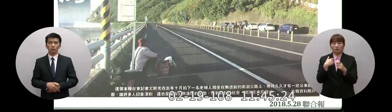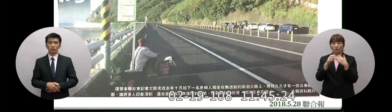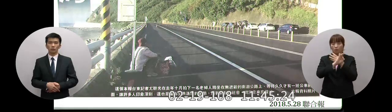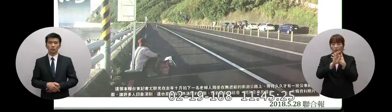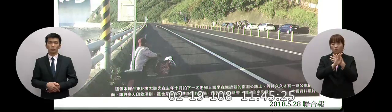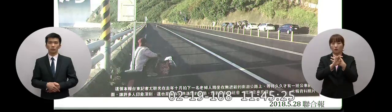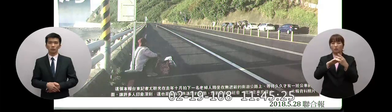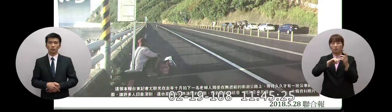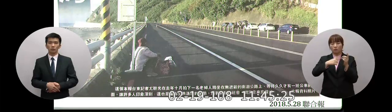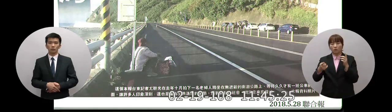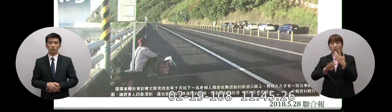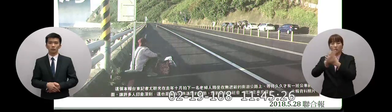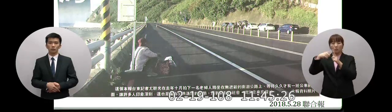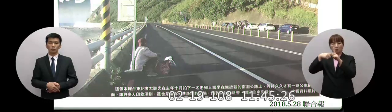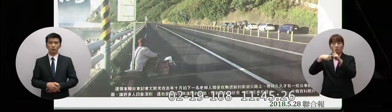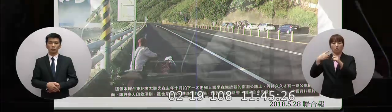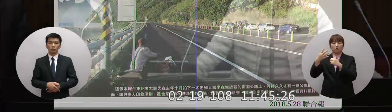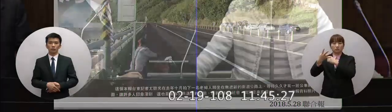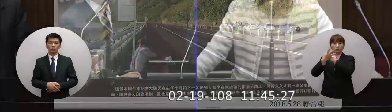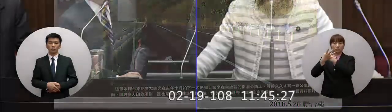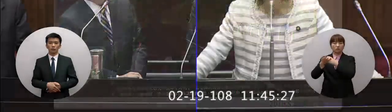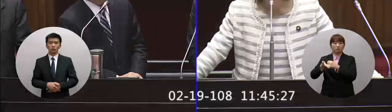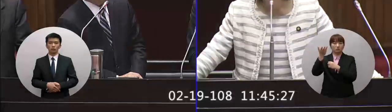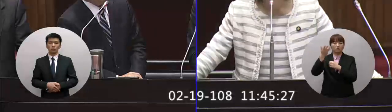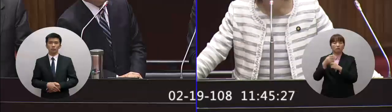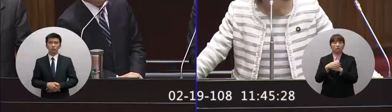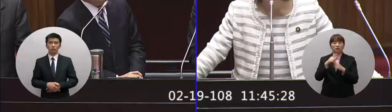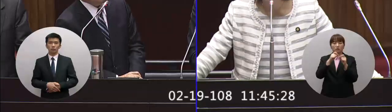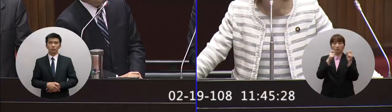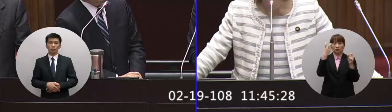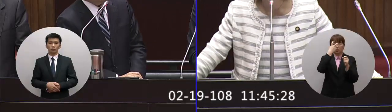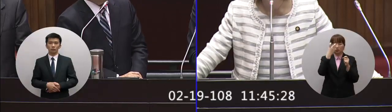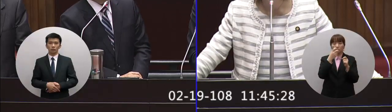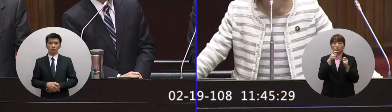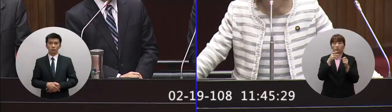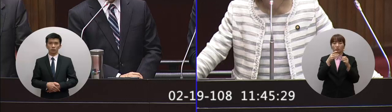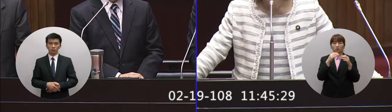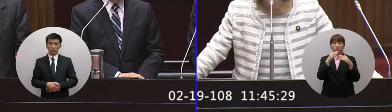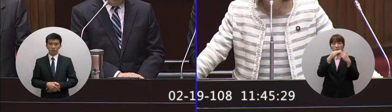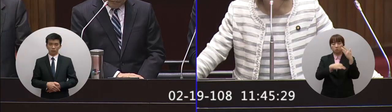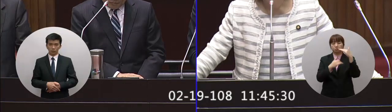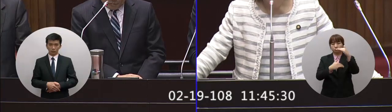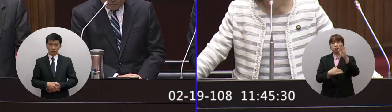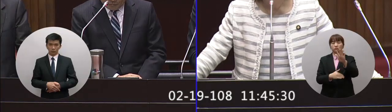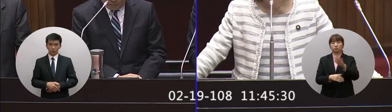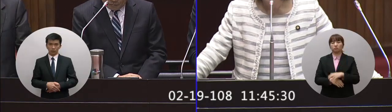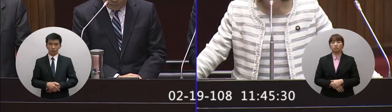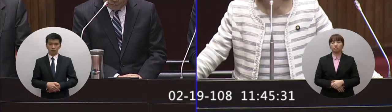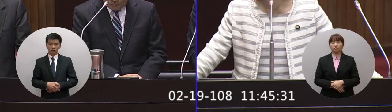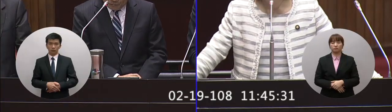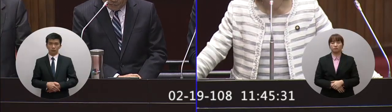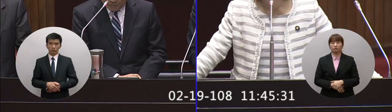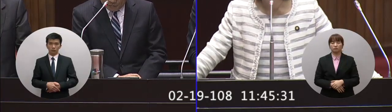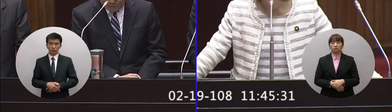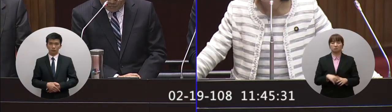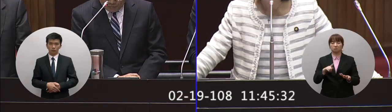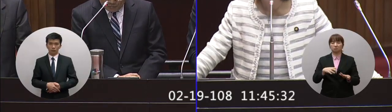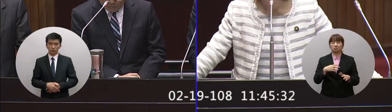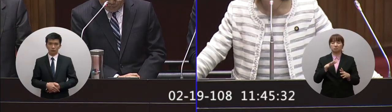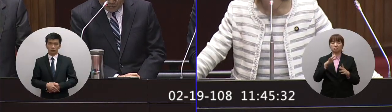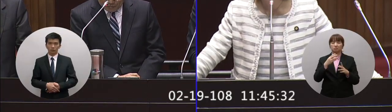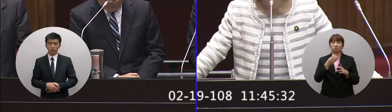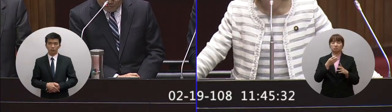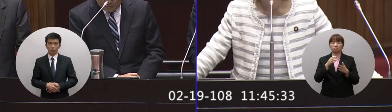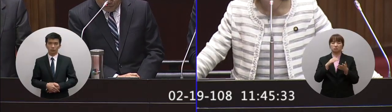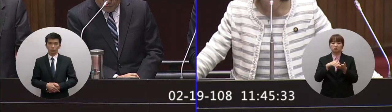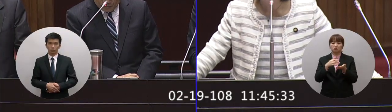级以上失能才能使用服务哦。但长照其实还是有使用的这个限制。那目前来讲，我还是必须抱怨，我们长